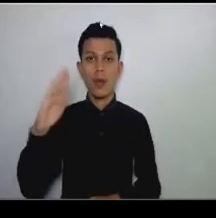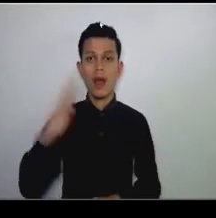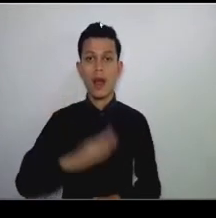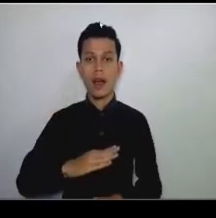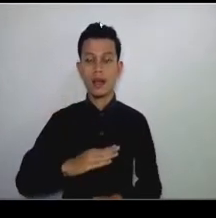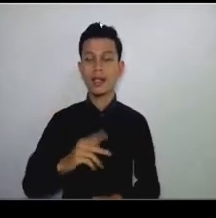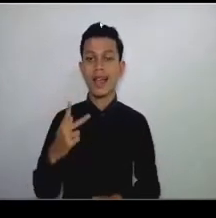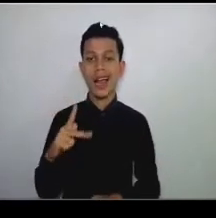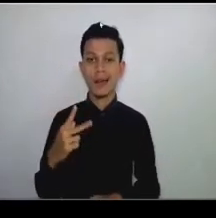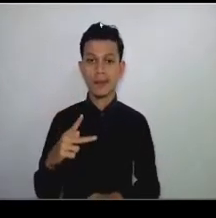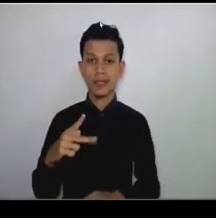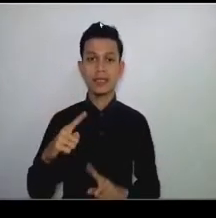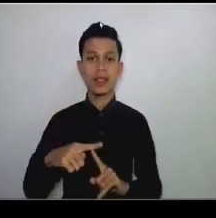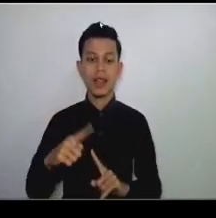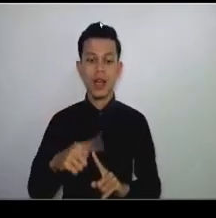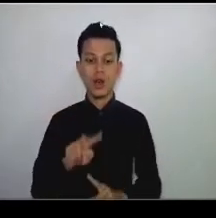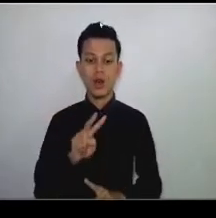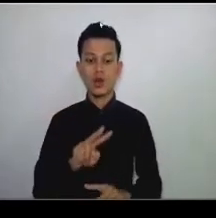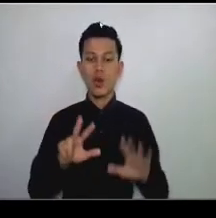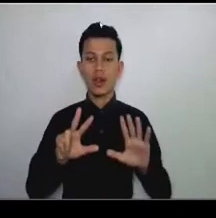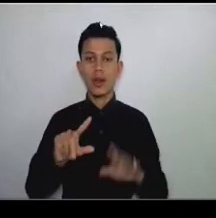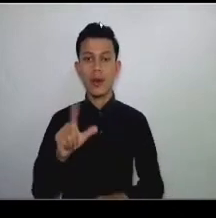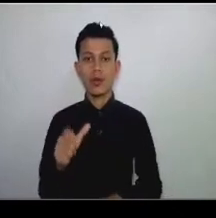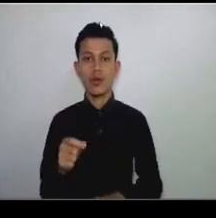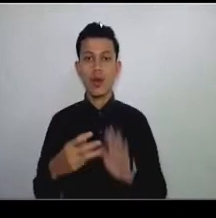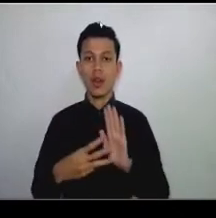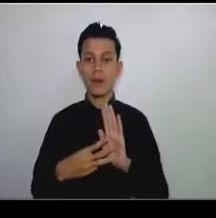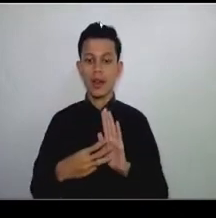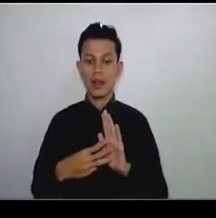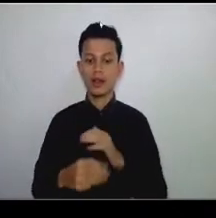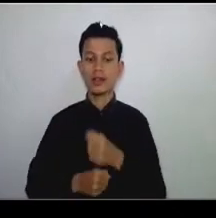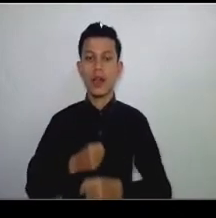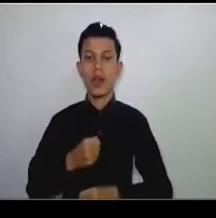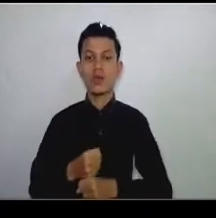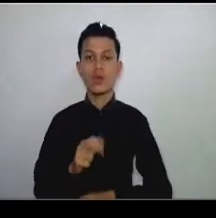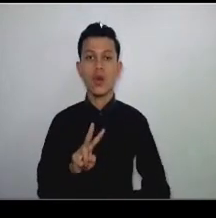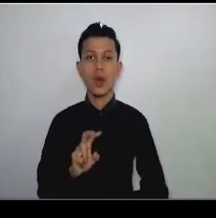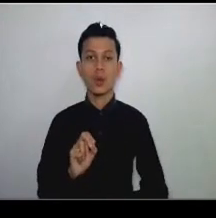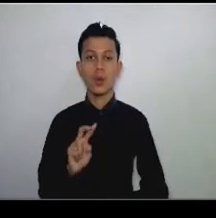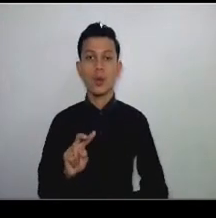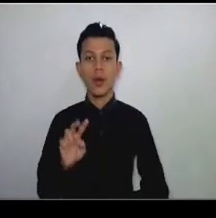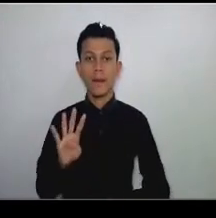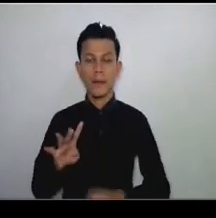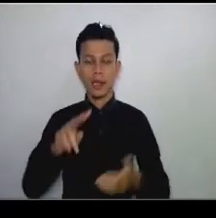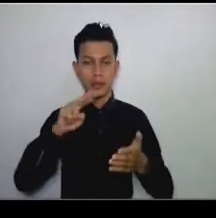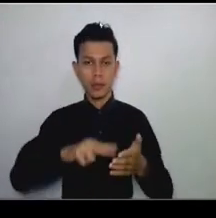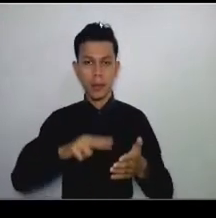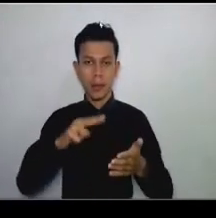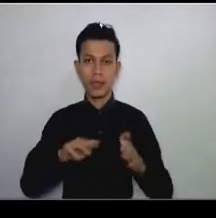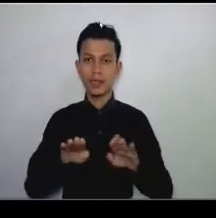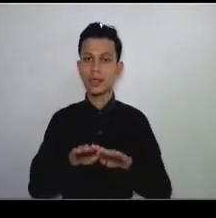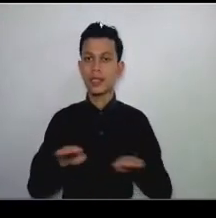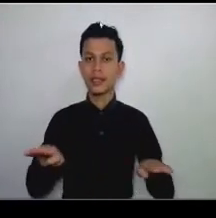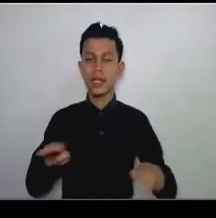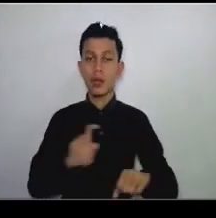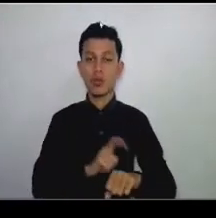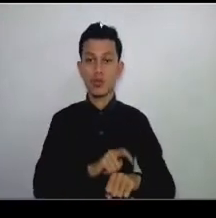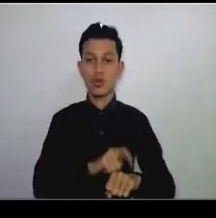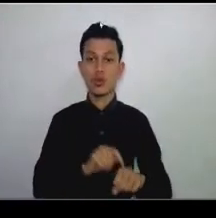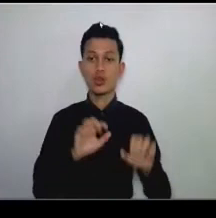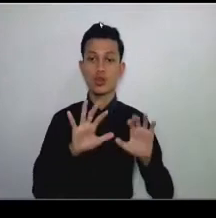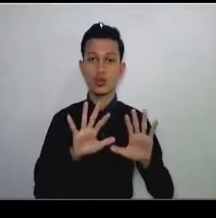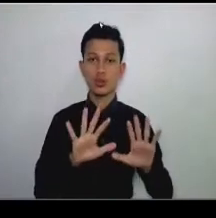Kamis tanggal 28 bulan Maret tahun 2024 selesai diucapkan pukul